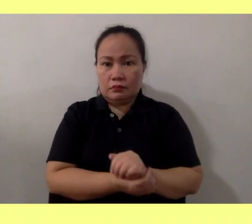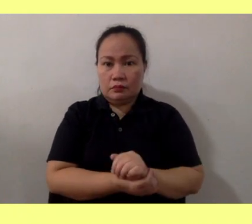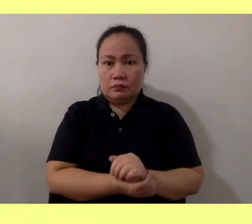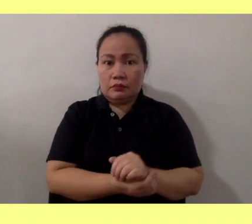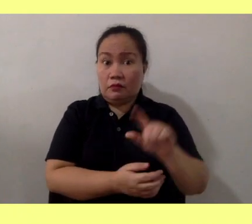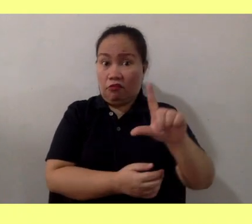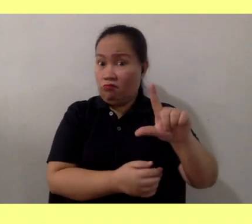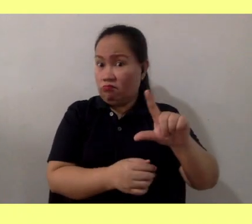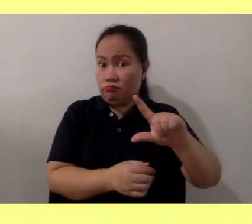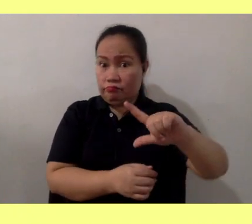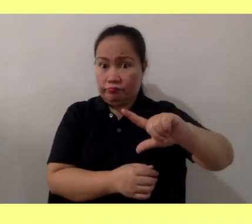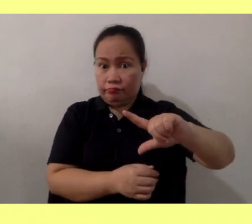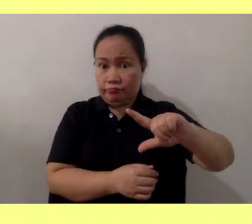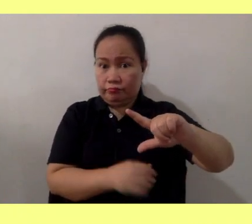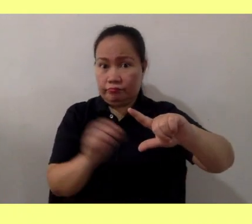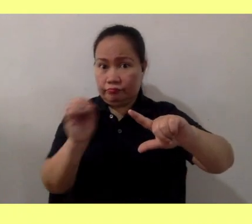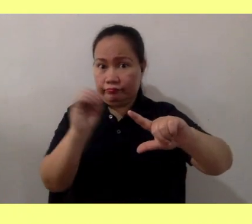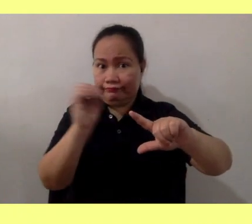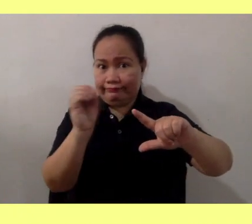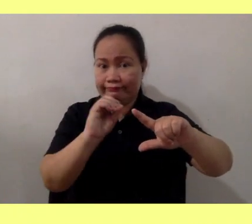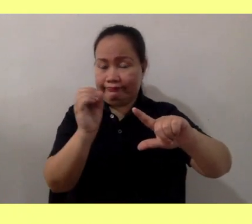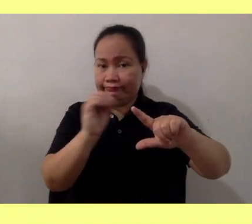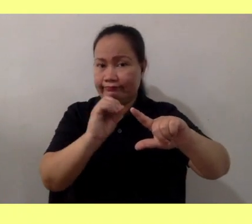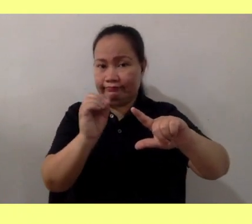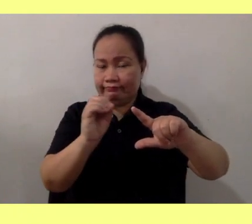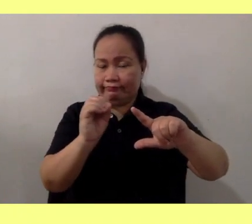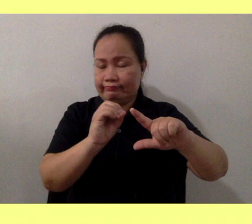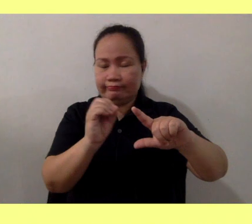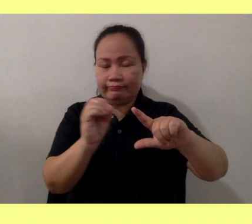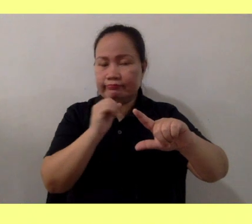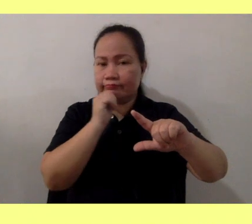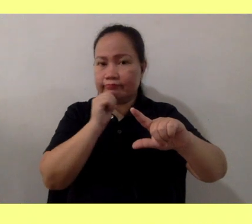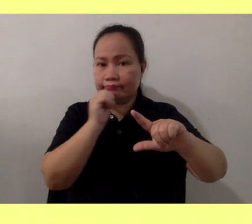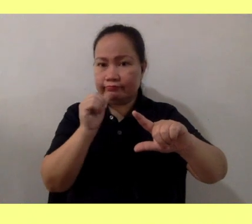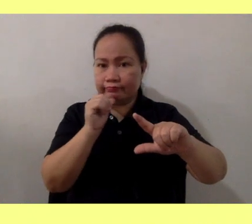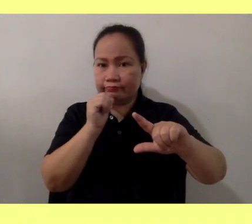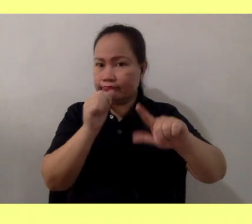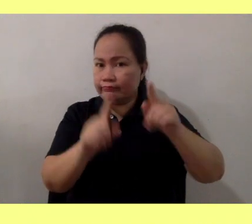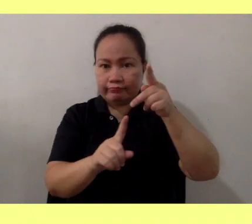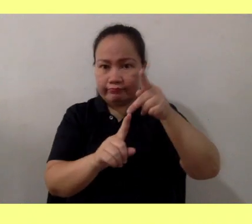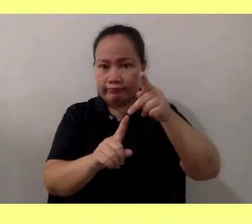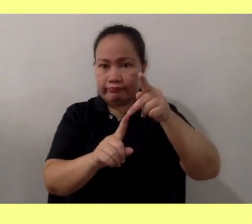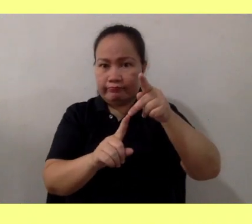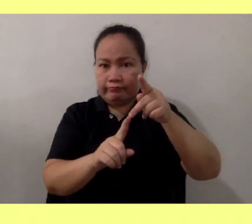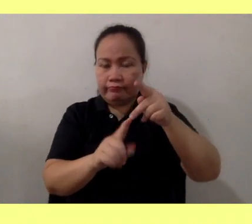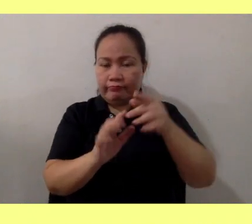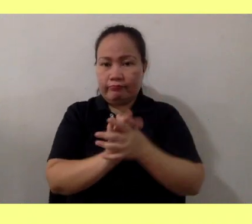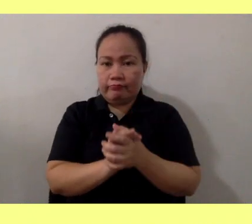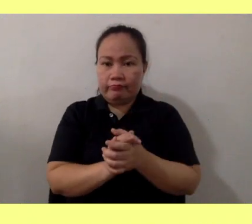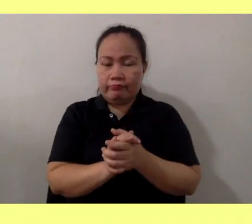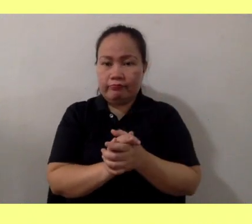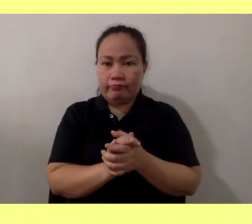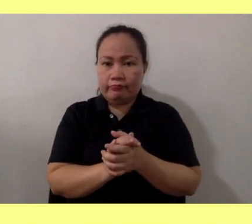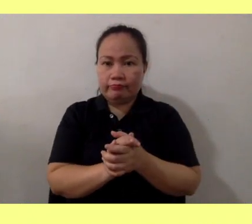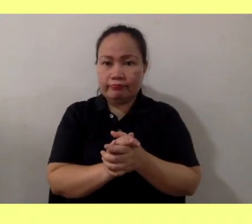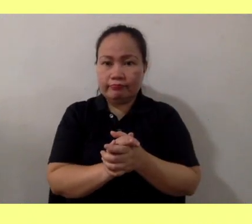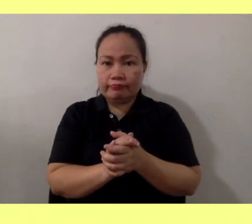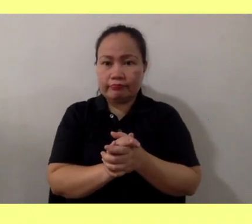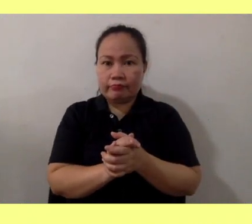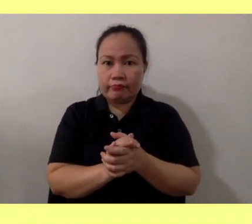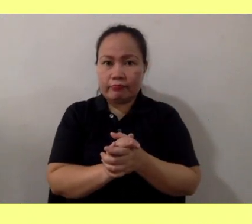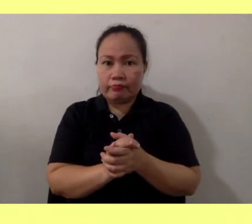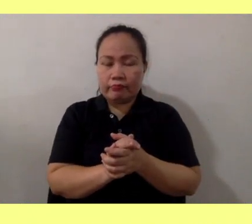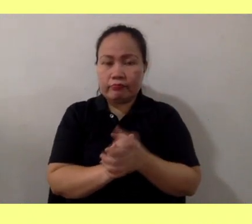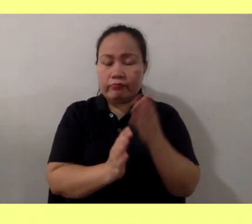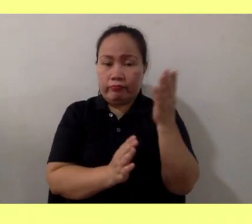and A. So, ito ba ay point? No, kasi parang may script siya. Okay? So, ibig sabihin,